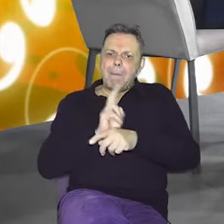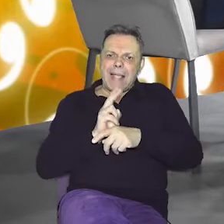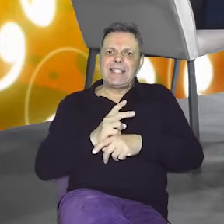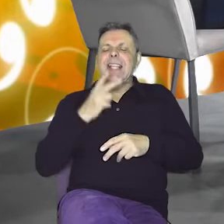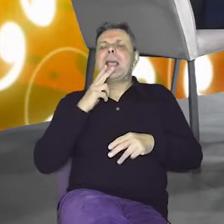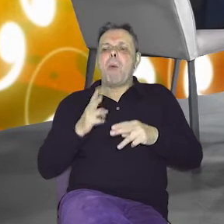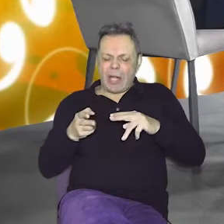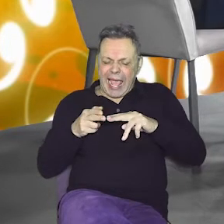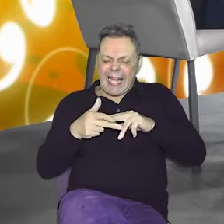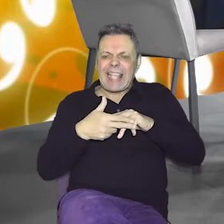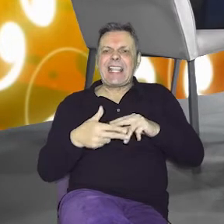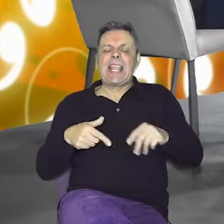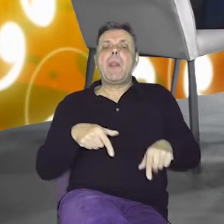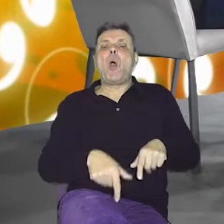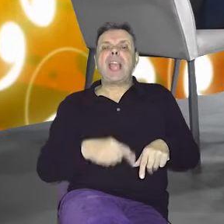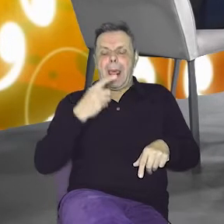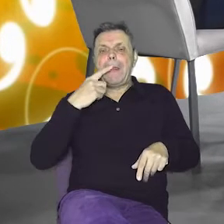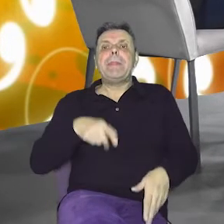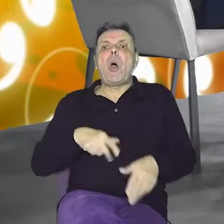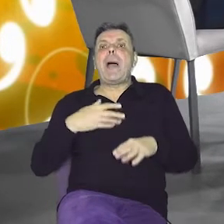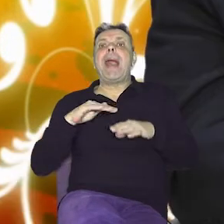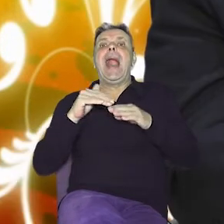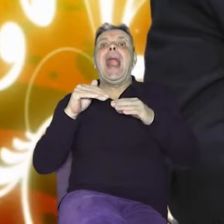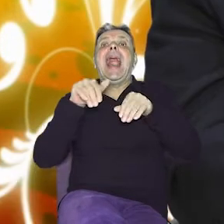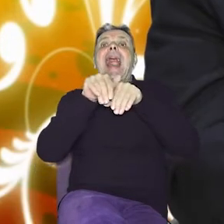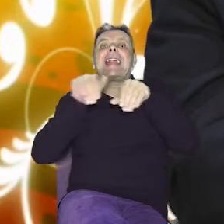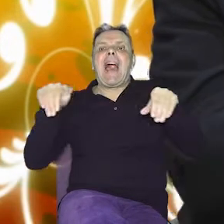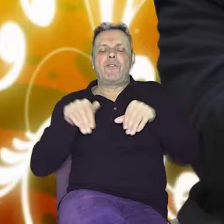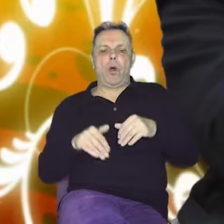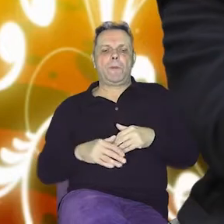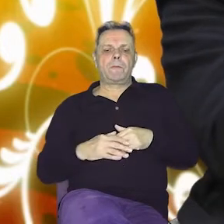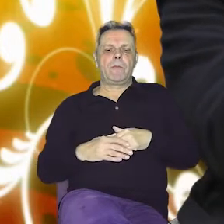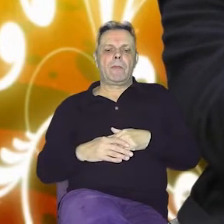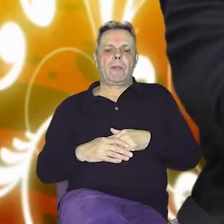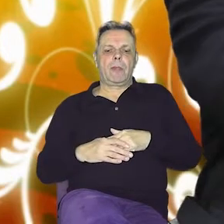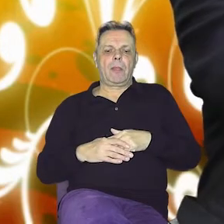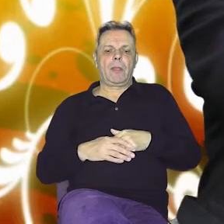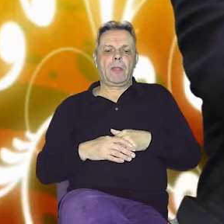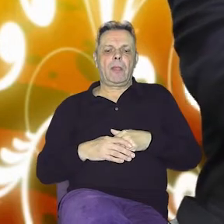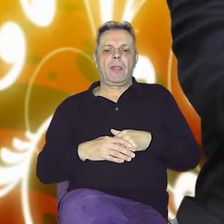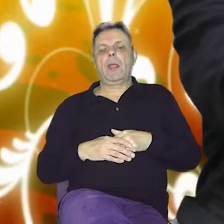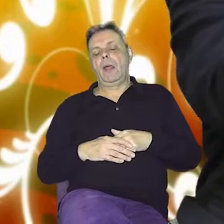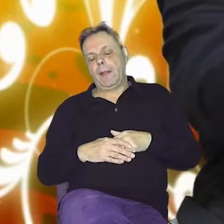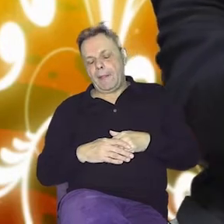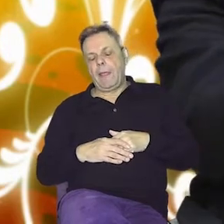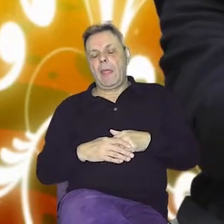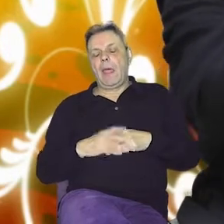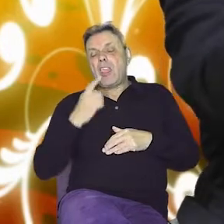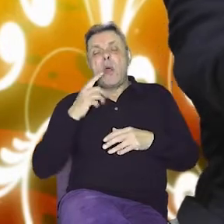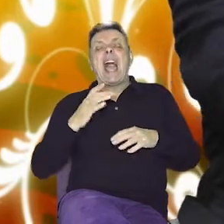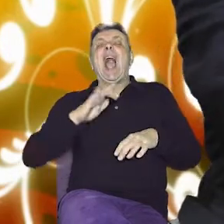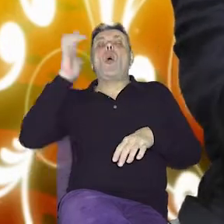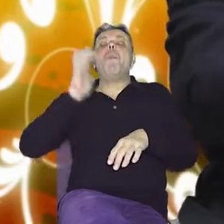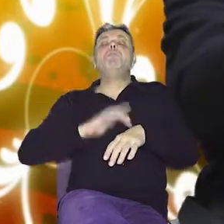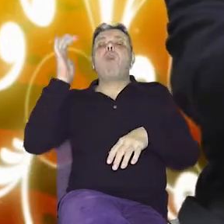na nogama rezati ravno. Neki još uvijek to ne znaju. Jel? Pa dakle, i onda uđe unutra